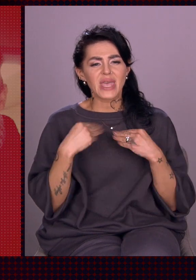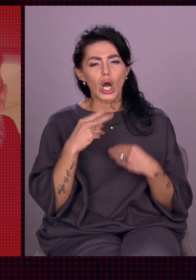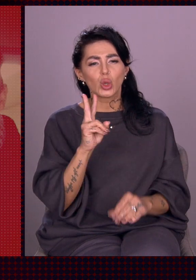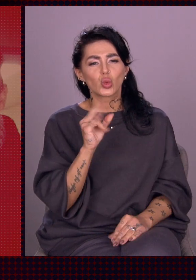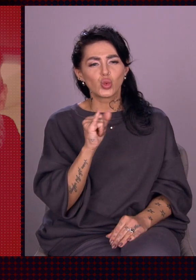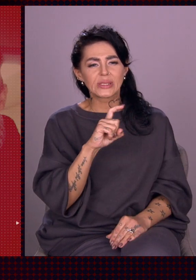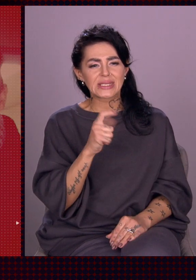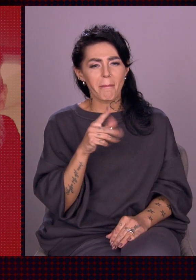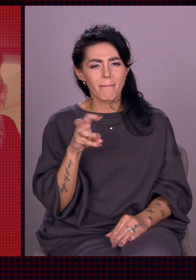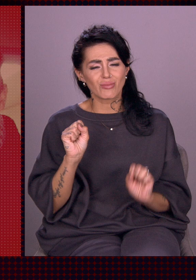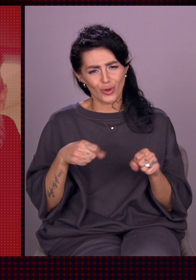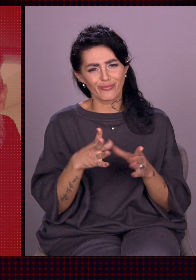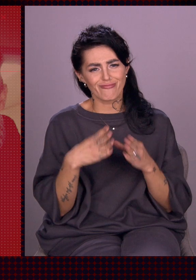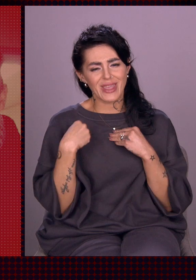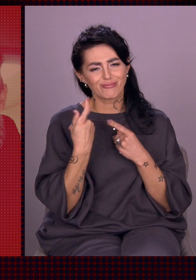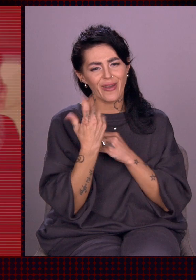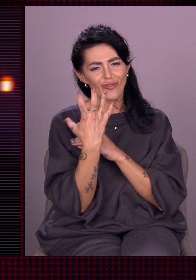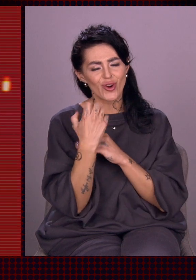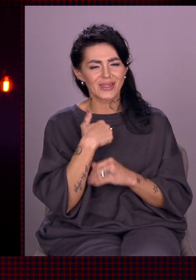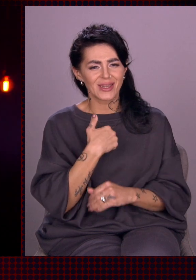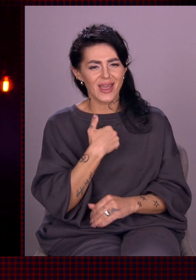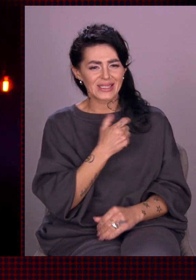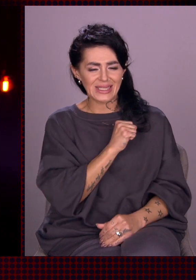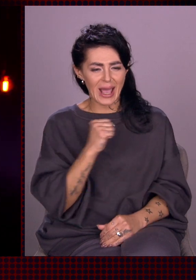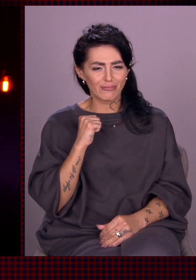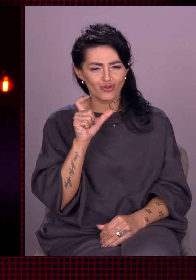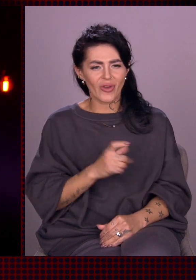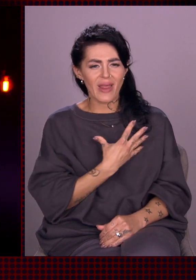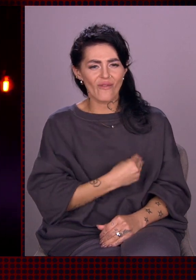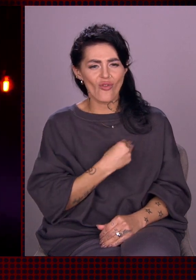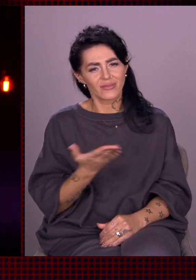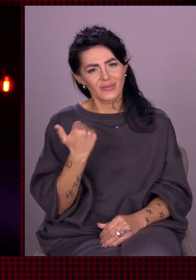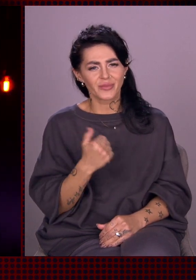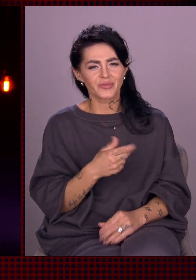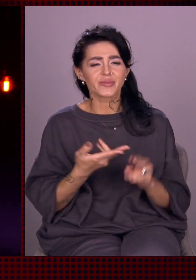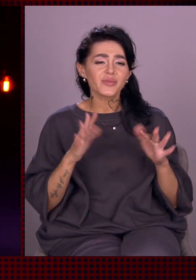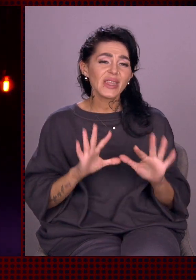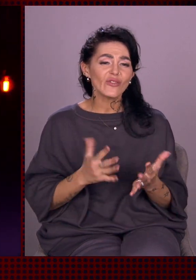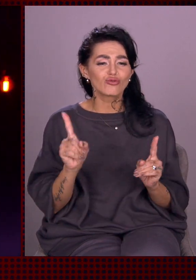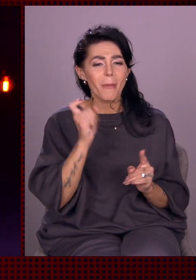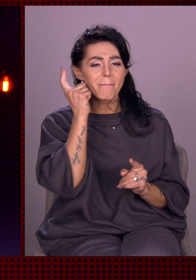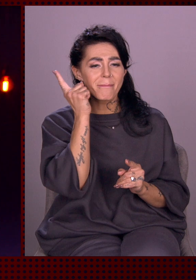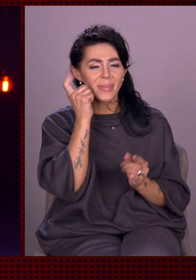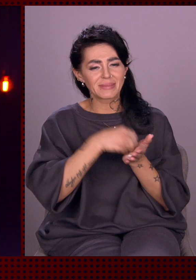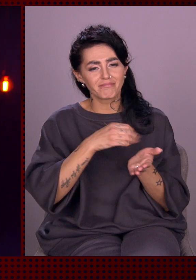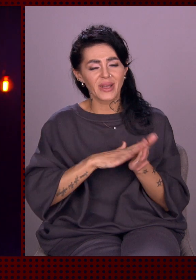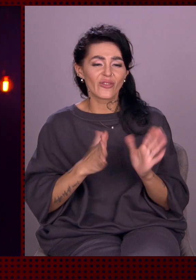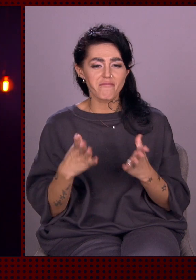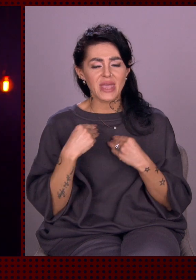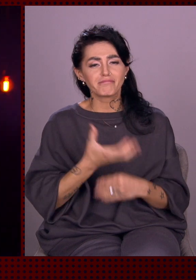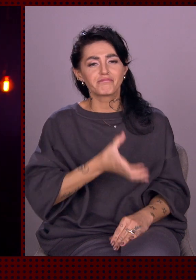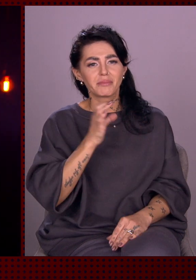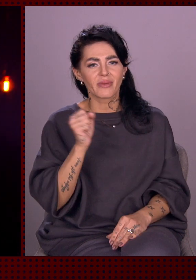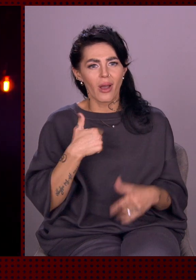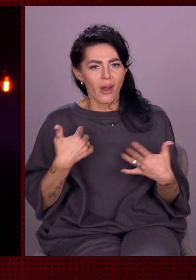Я чувак зі Львова. Мені говорить, каже: «Та, друже, запиши мій номер, і буду у Львові, сходимо на пиво собі, посидимо. У мене руки